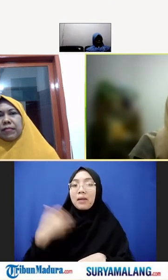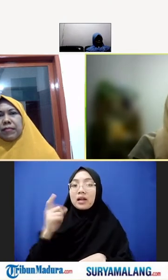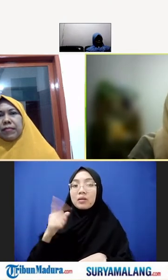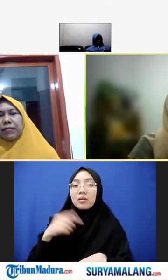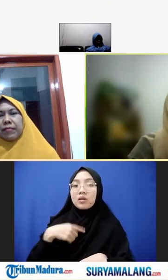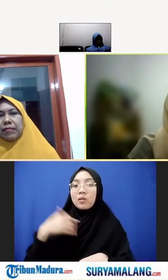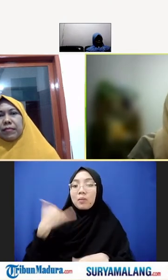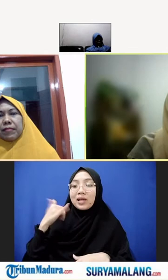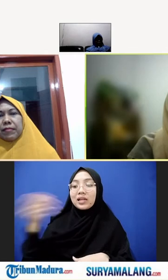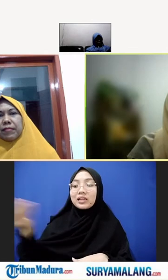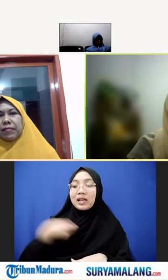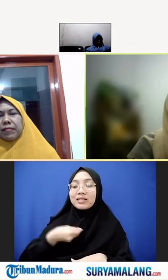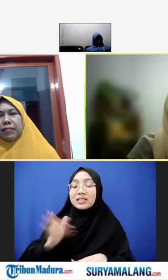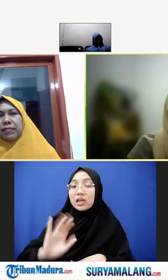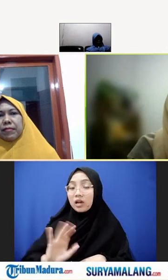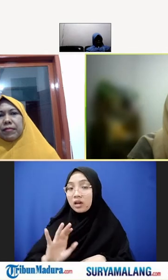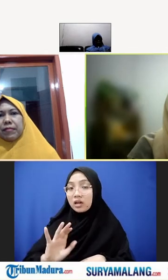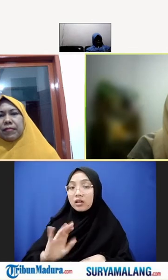mainan.